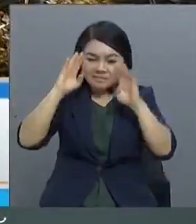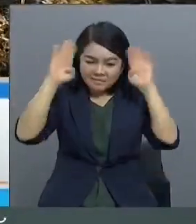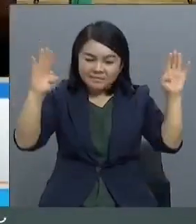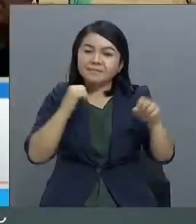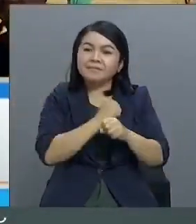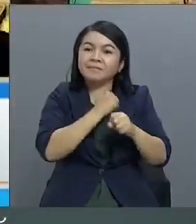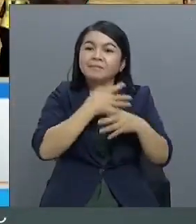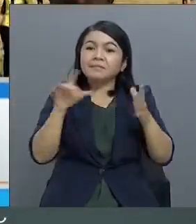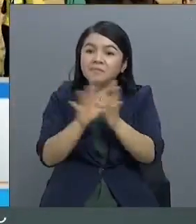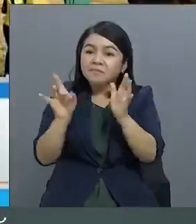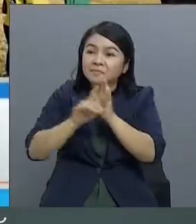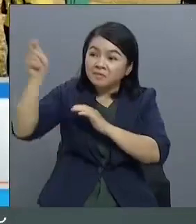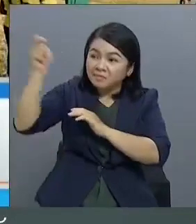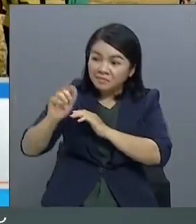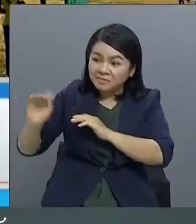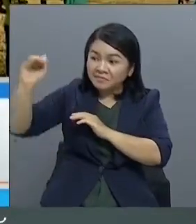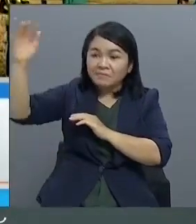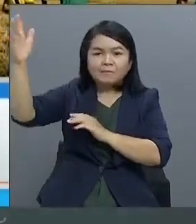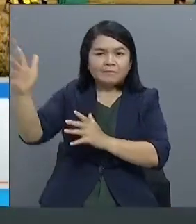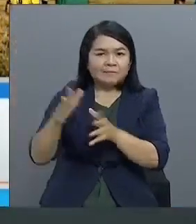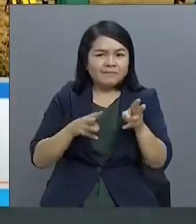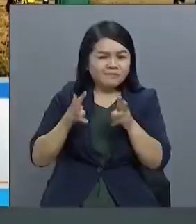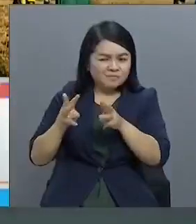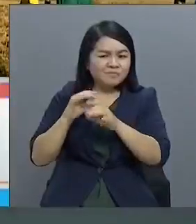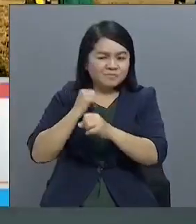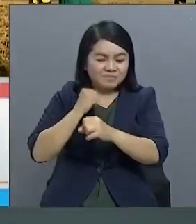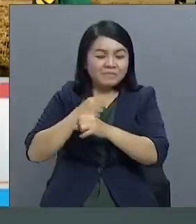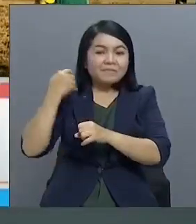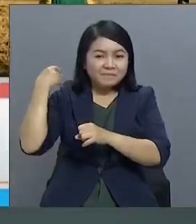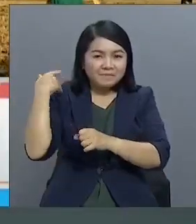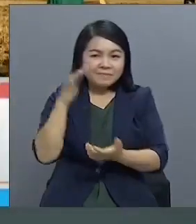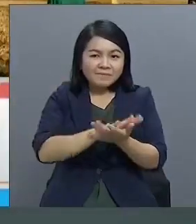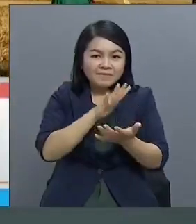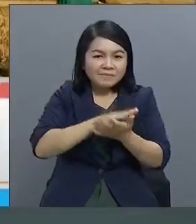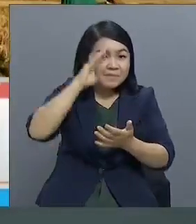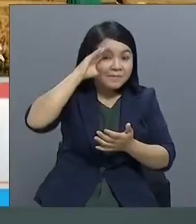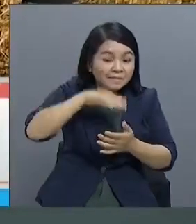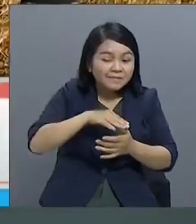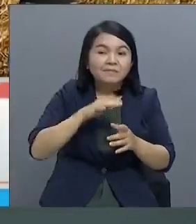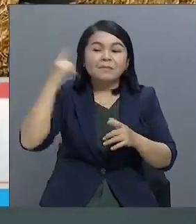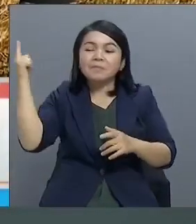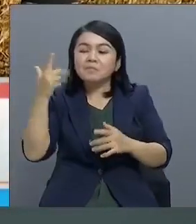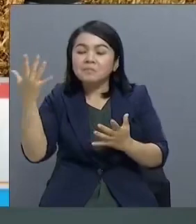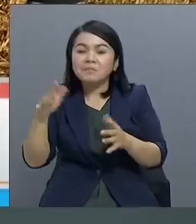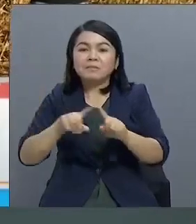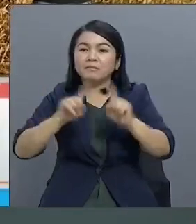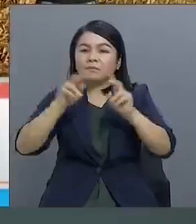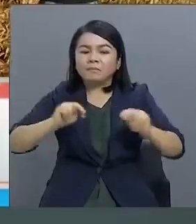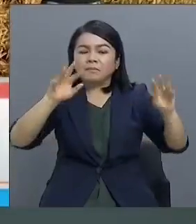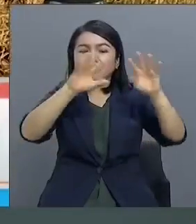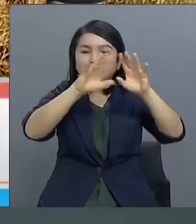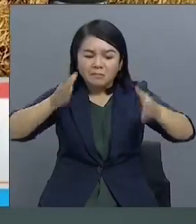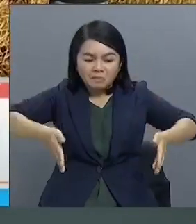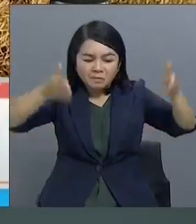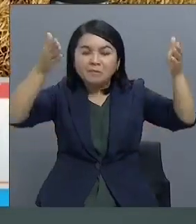ไม่ได้แปลว่าสุดท้ายว่าวจะได้ขึ้นมันมีหลักการ มันไม่มีที่เล่นตอนนั้นผมอยู่โรงเรียนประจำแล้วก็ที่มันก็ไม่มีลมมันก็ไม่แรงอยู่แถวนครปฐมนะฮะตึกมันก็